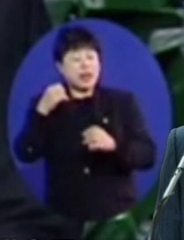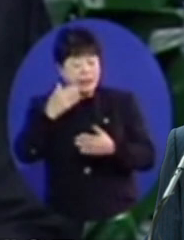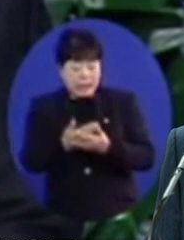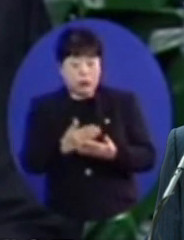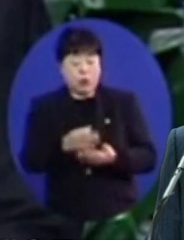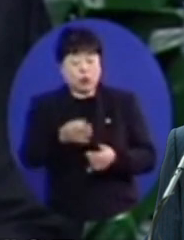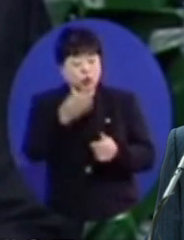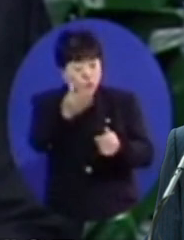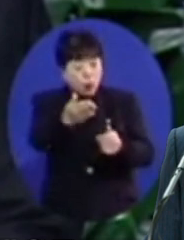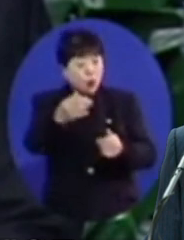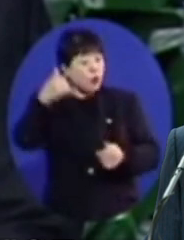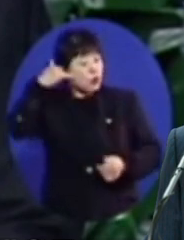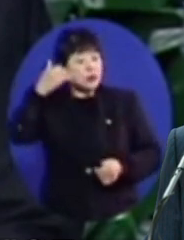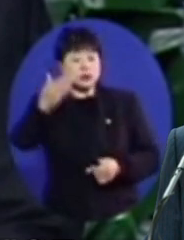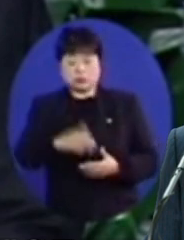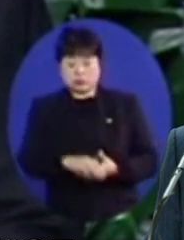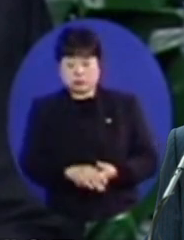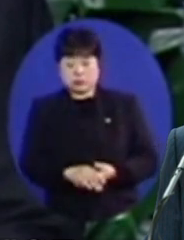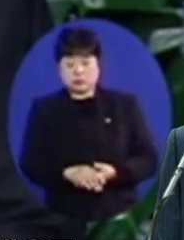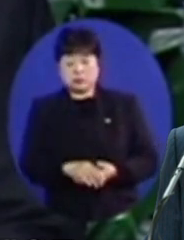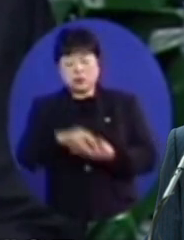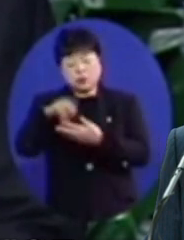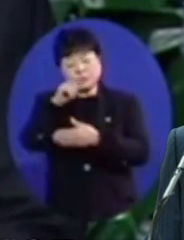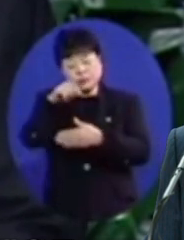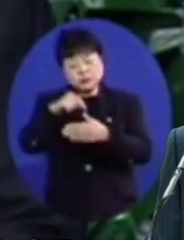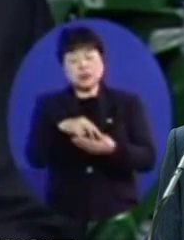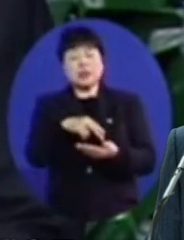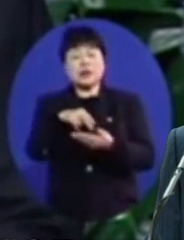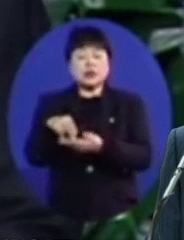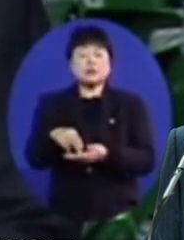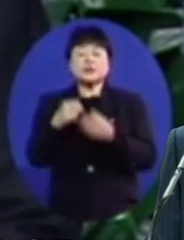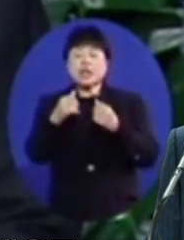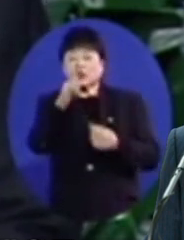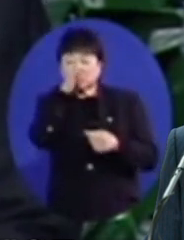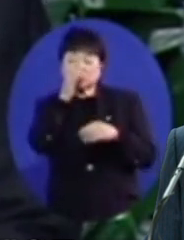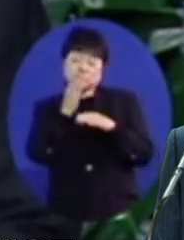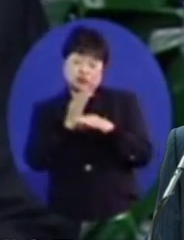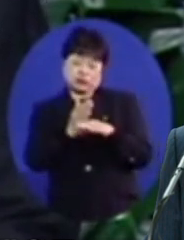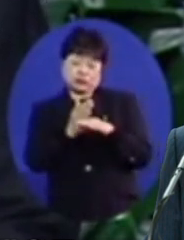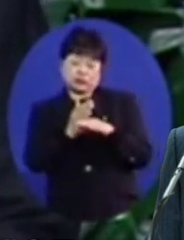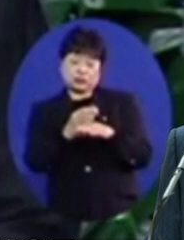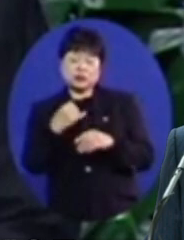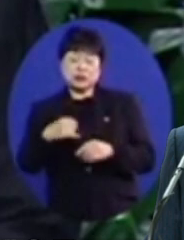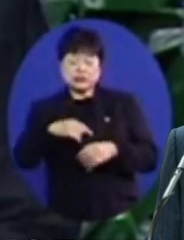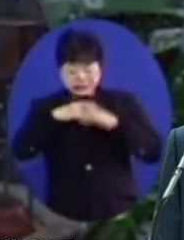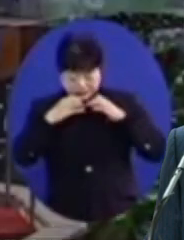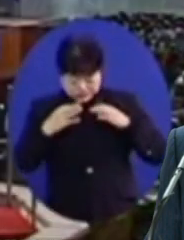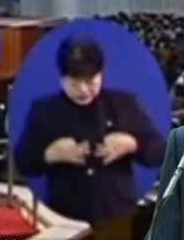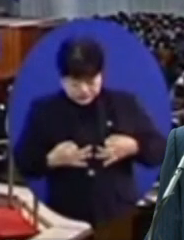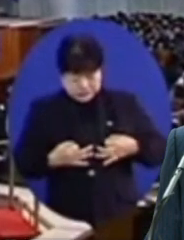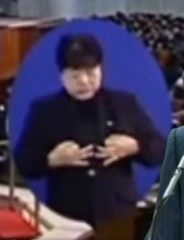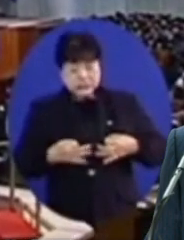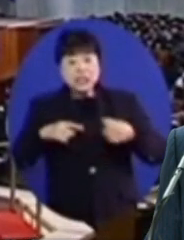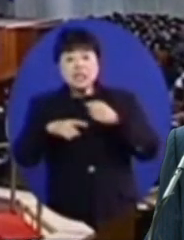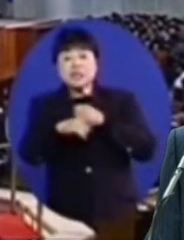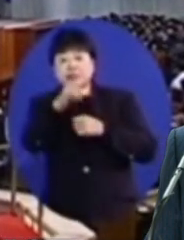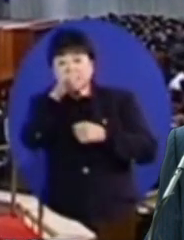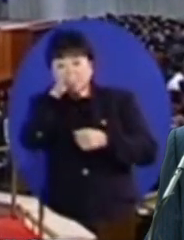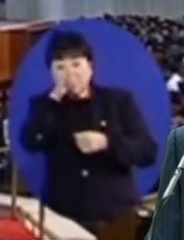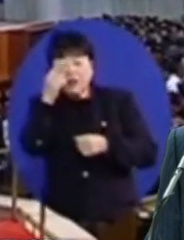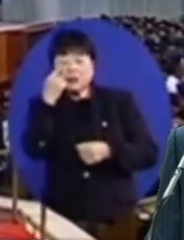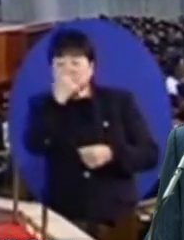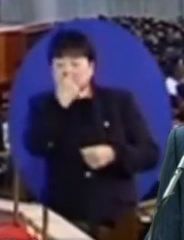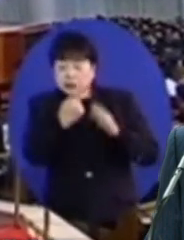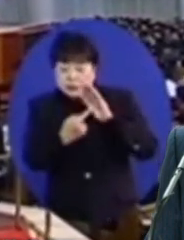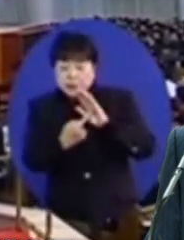사람들은 삶 가운데 이러한 고독을 느끼며 쓸쓸하게 살아가고 있습니다 그리고 자신 하나님의 의미 있다는 사실을 증명해